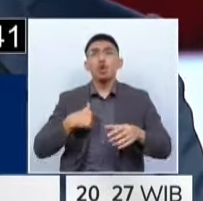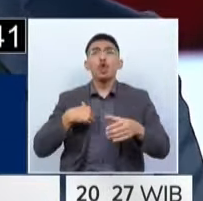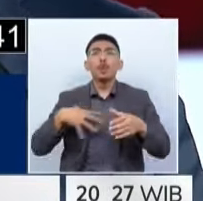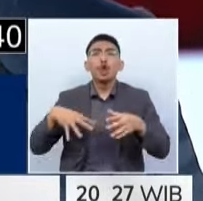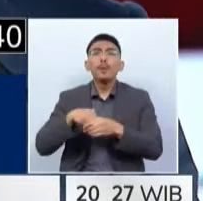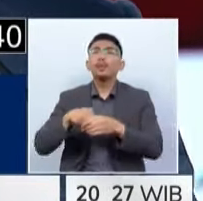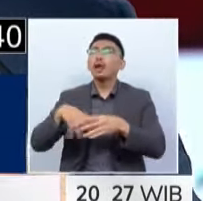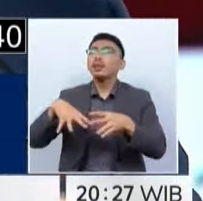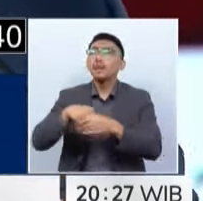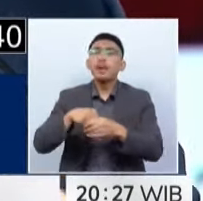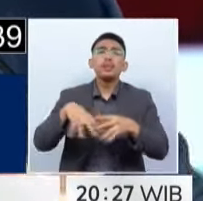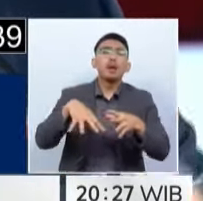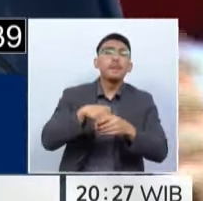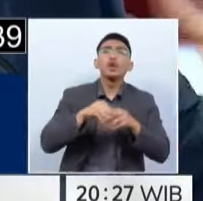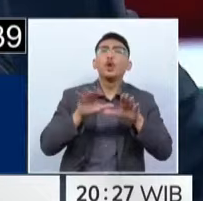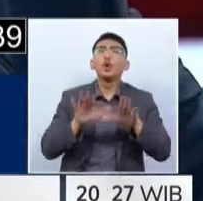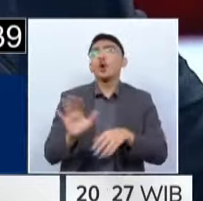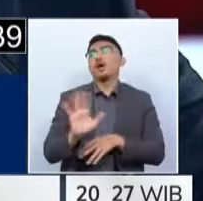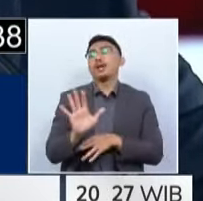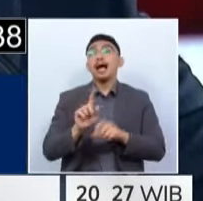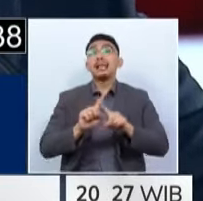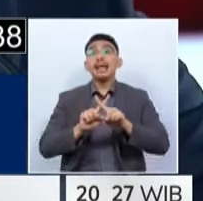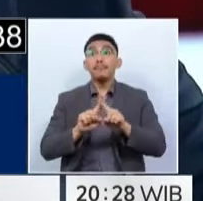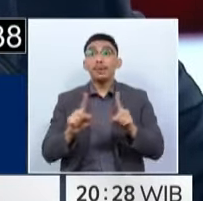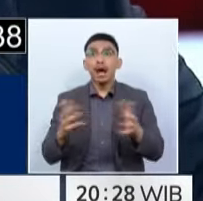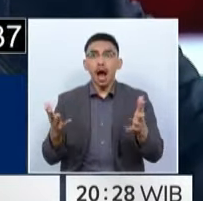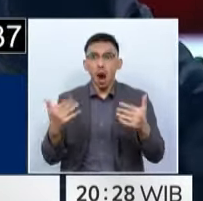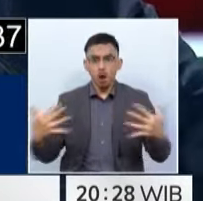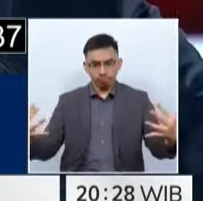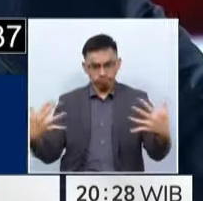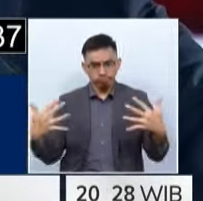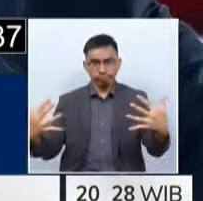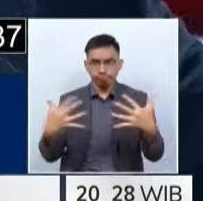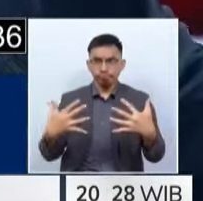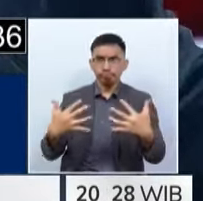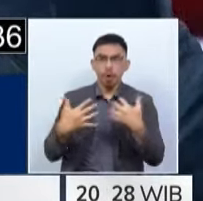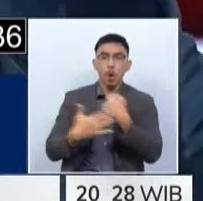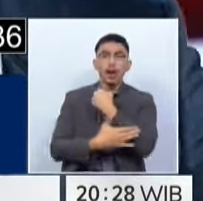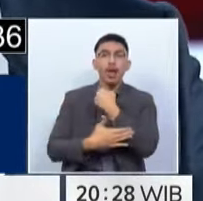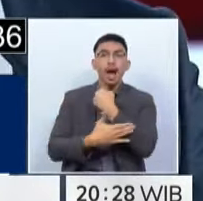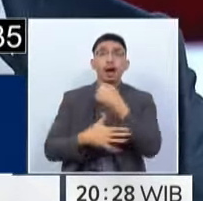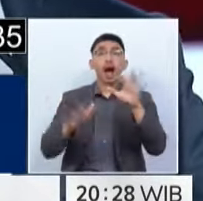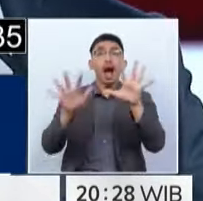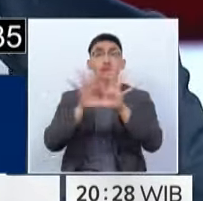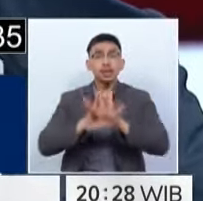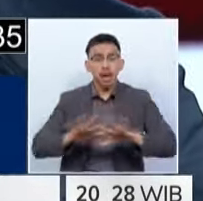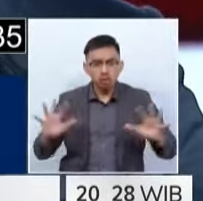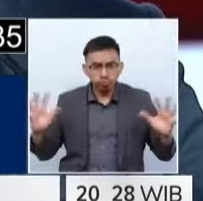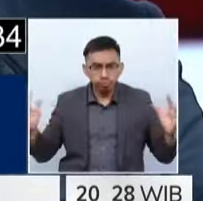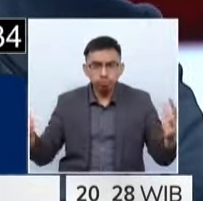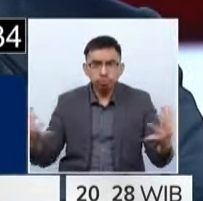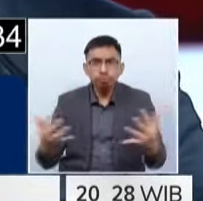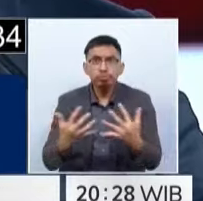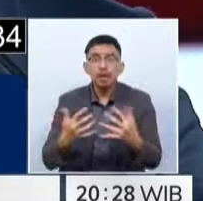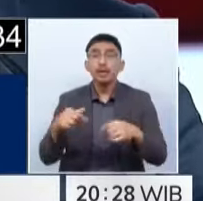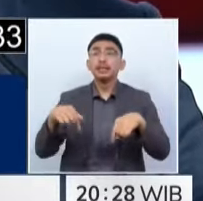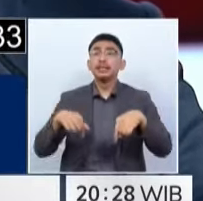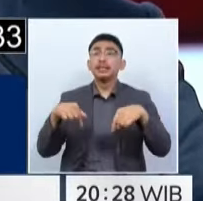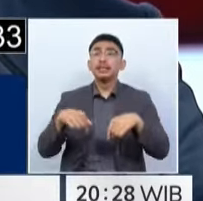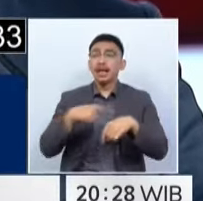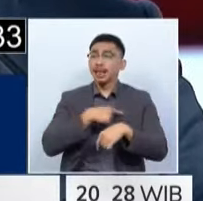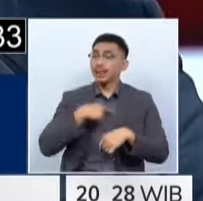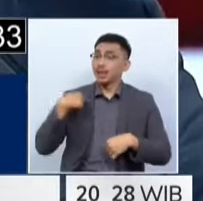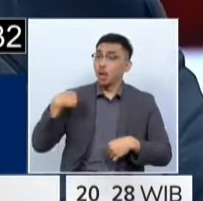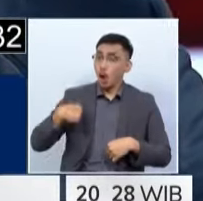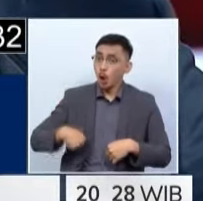ASEAN kita menjangkau semua dan negara-negara ASEAN yang sekarang ini menjadi pintu masuk Bagi kekuatan Tiongkok misalnya di Laut Cina